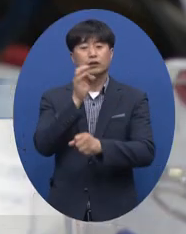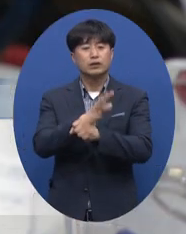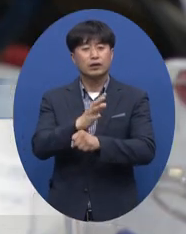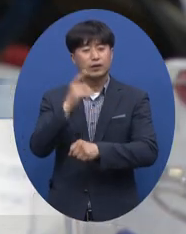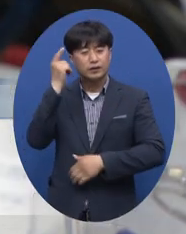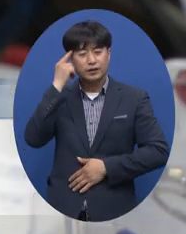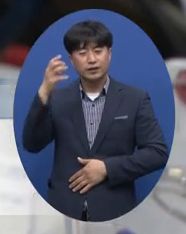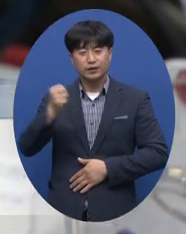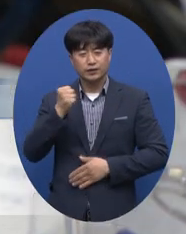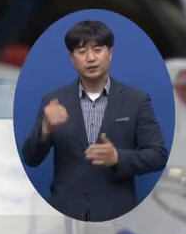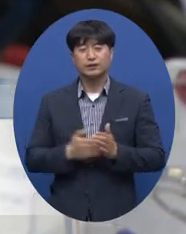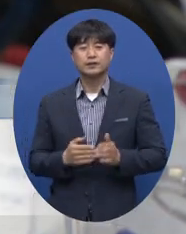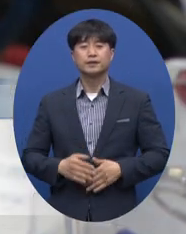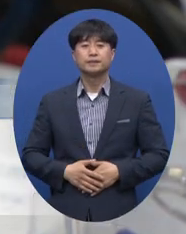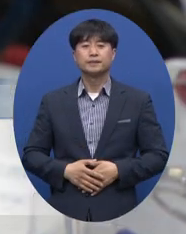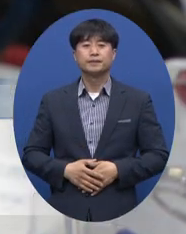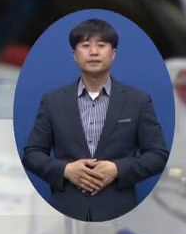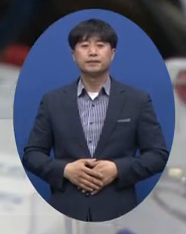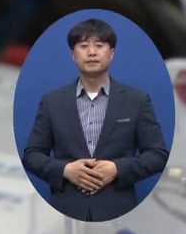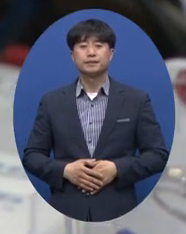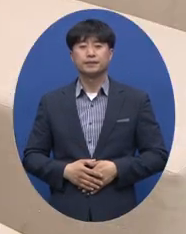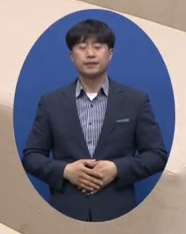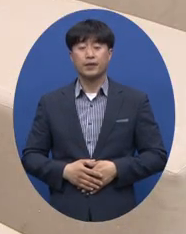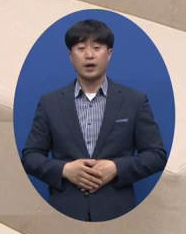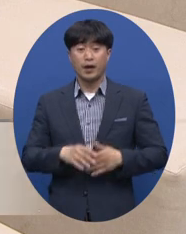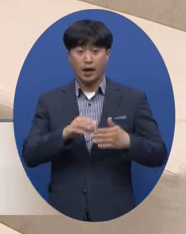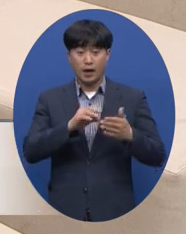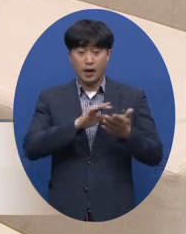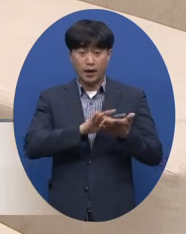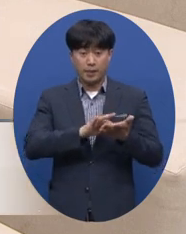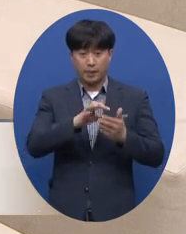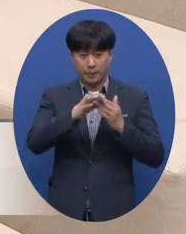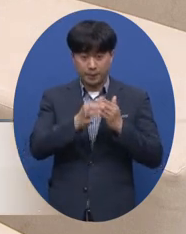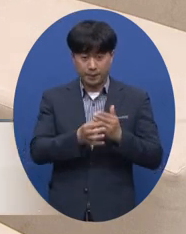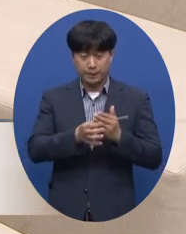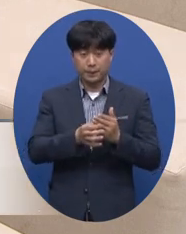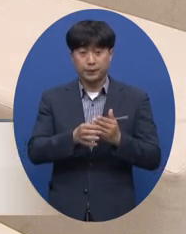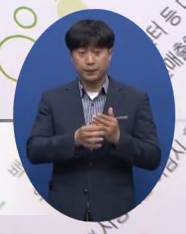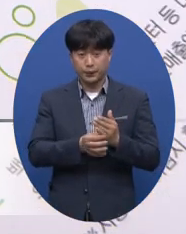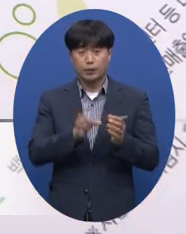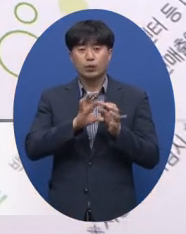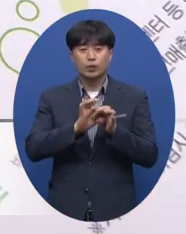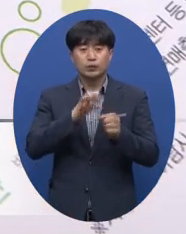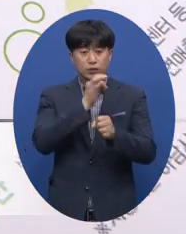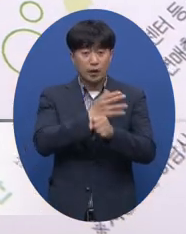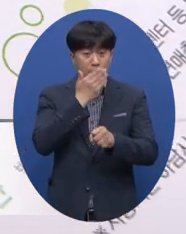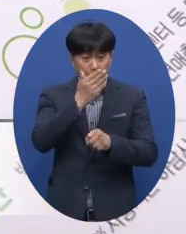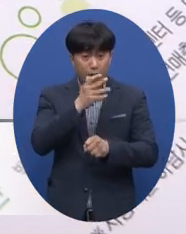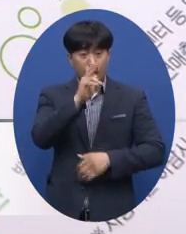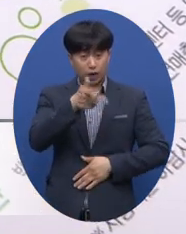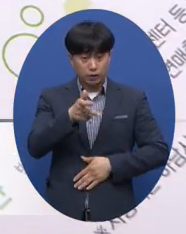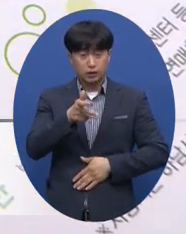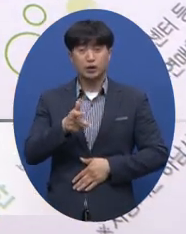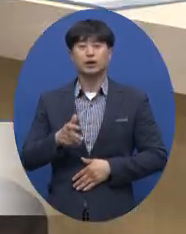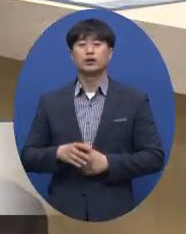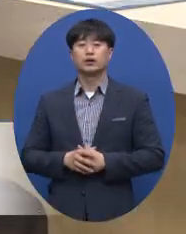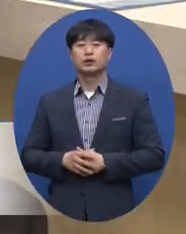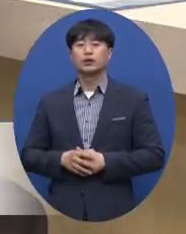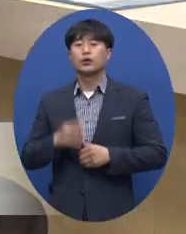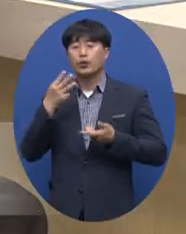되었는데 그래서 이거를 좀 사야겠다 라고 생각했어요 모바일 애플리케이션을 통해서만 구매할 수 있었던 카드 양쪽 앞에